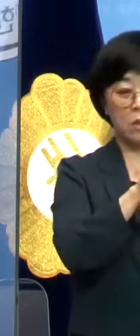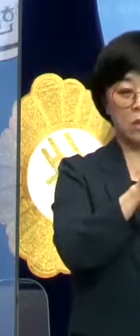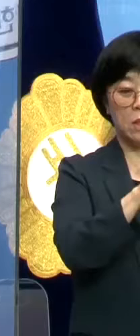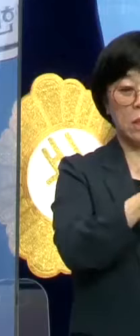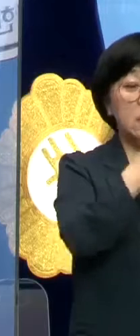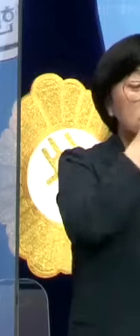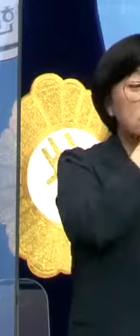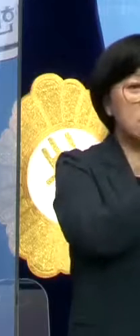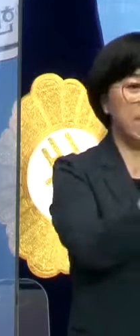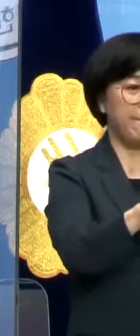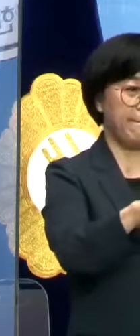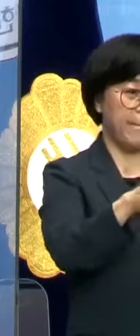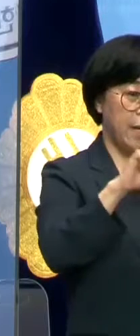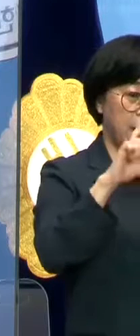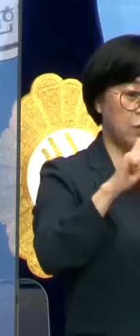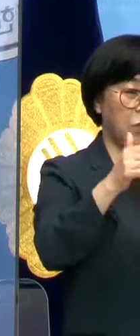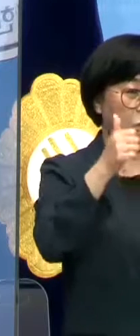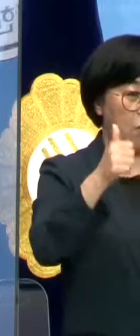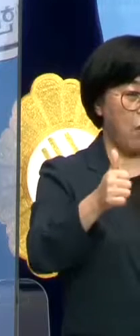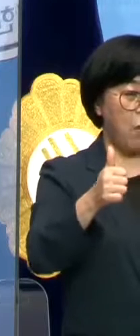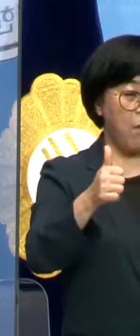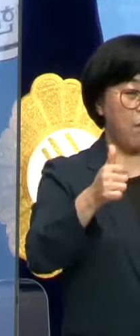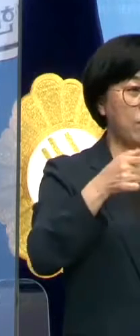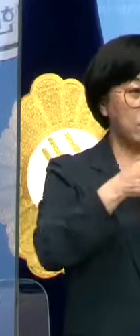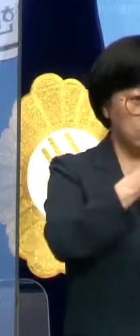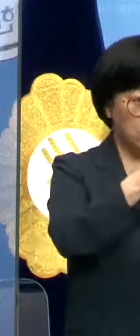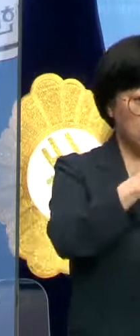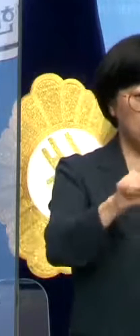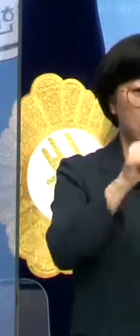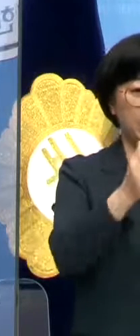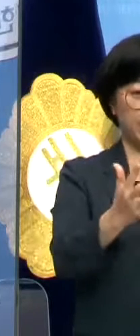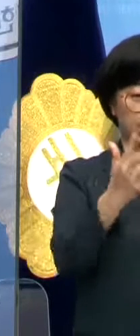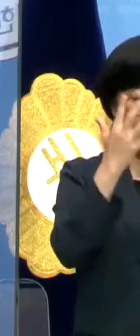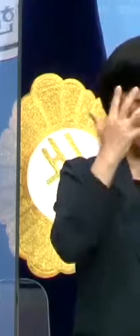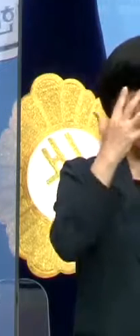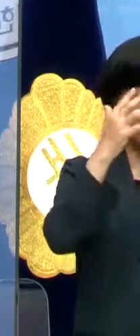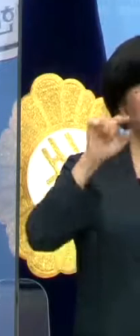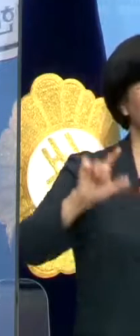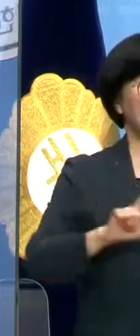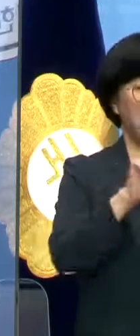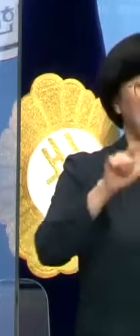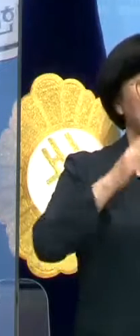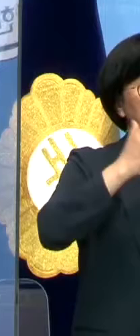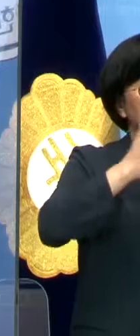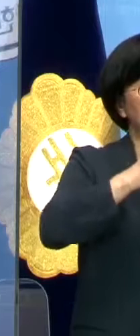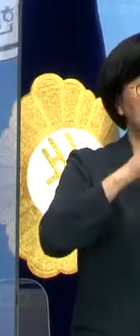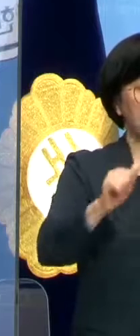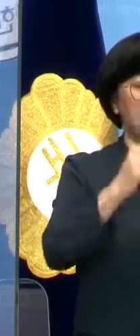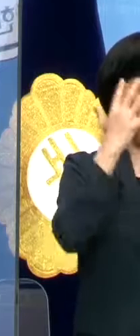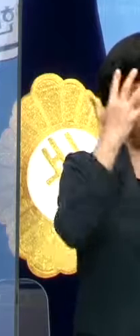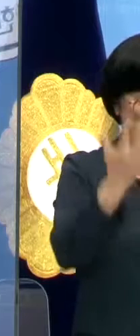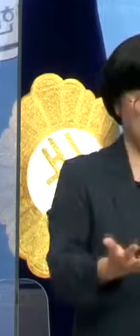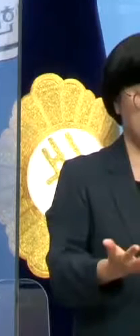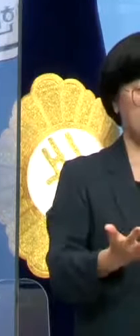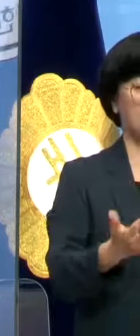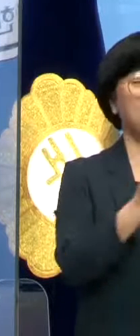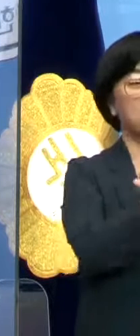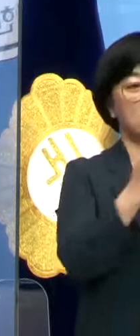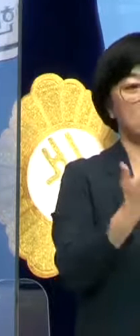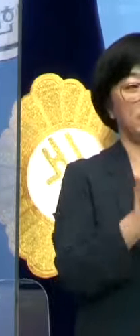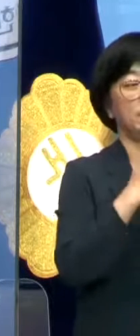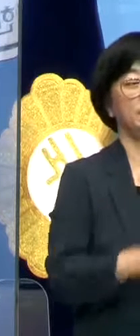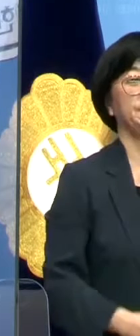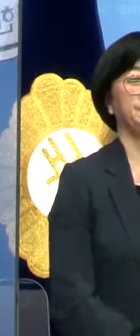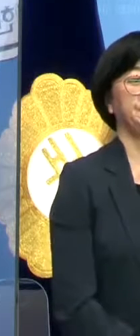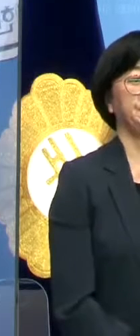제목으로 기소돼 있거나 실형을 선고받은 모든 태국 시민들을 석방하고 사면 해주십시오